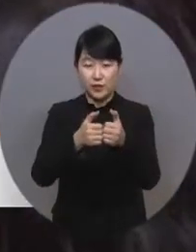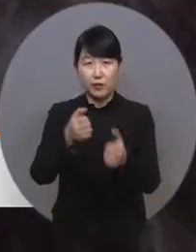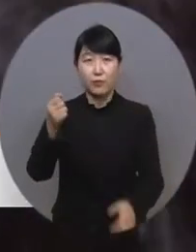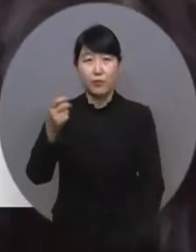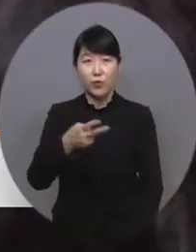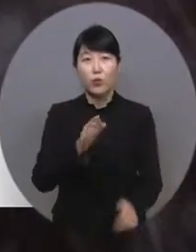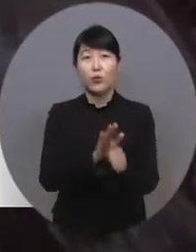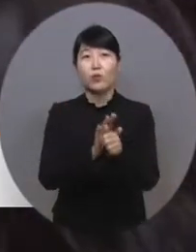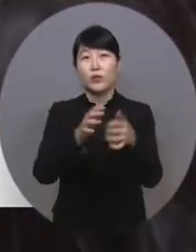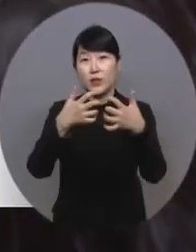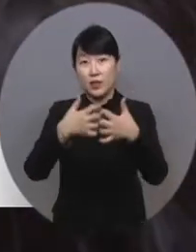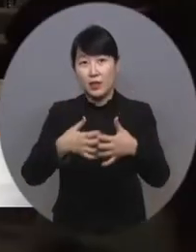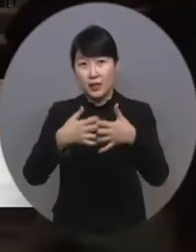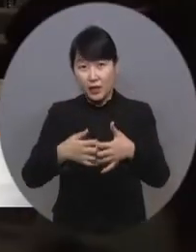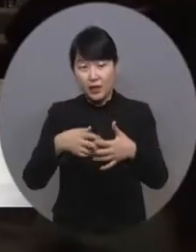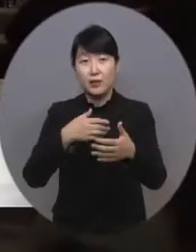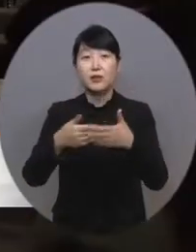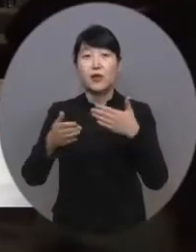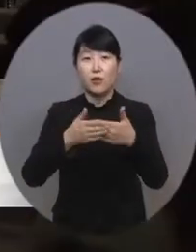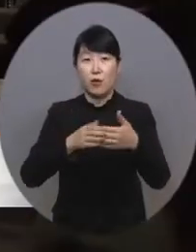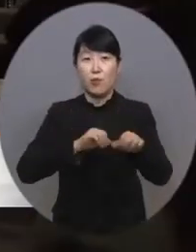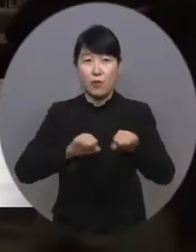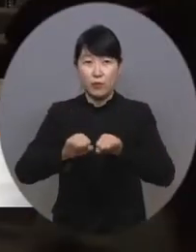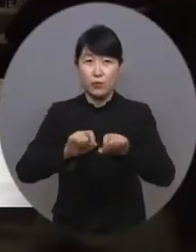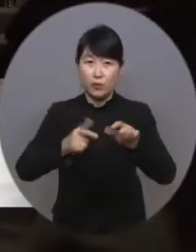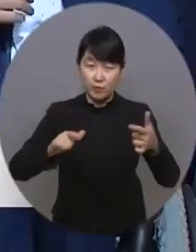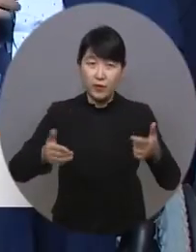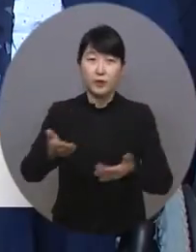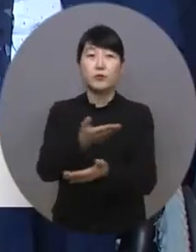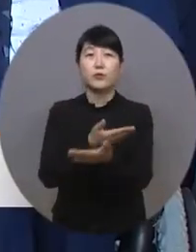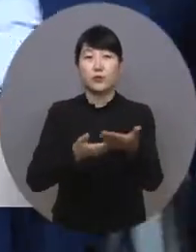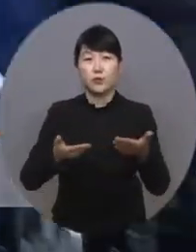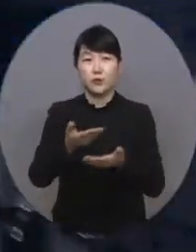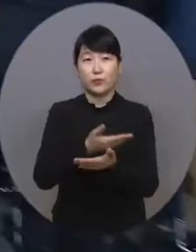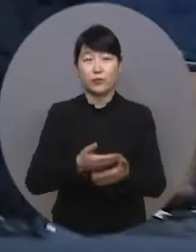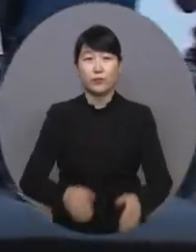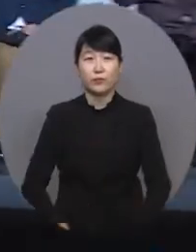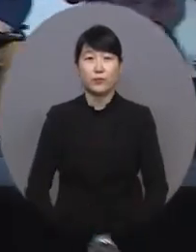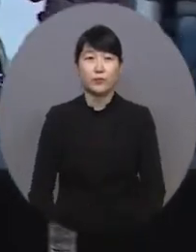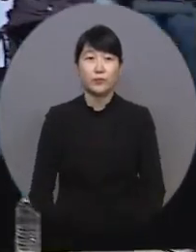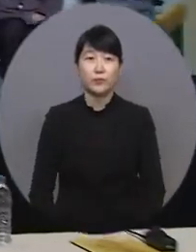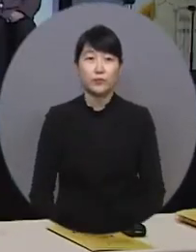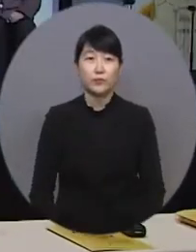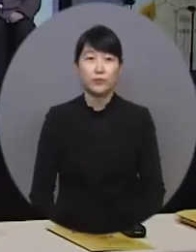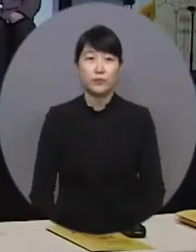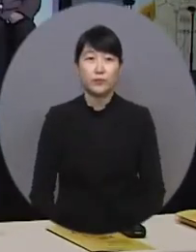보장구 체험 부스 등 다양한 이벤트가 마련돼 교류의 장이 됐습니다.